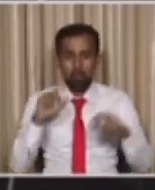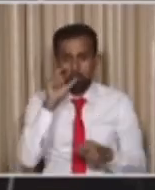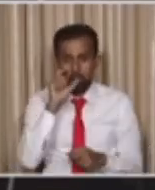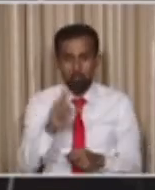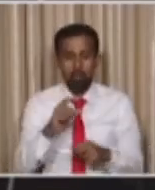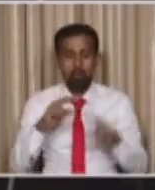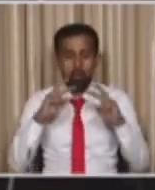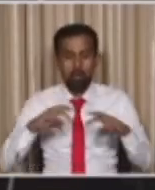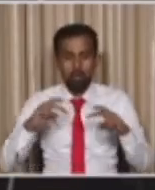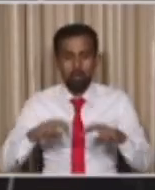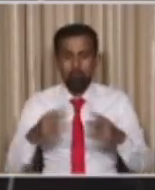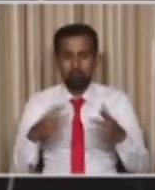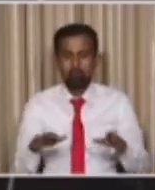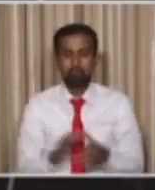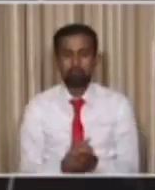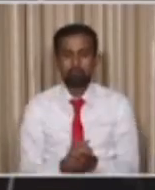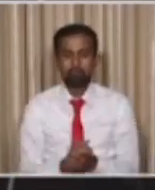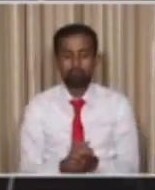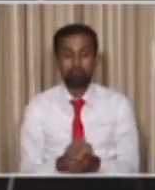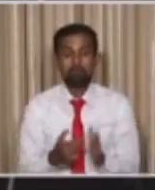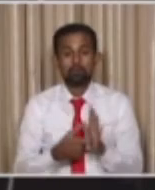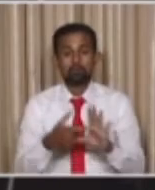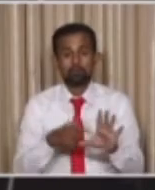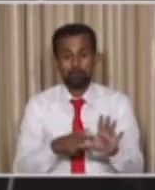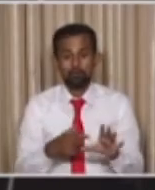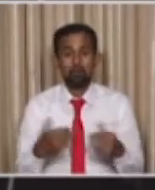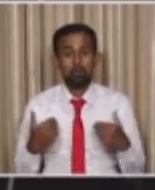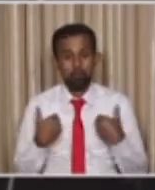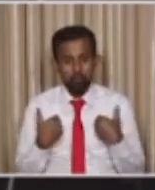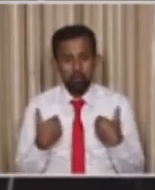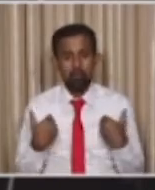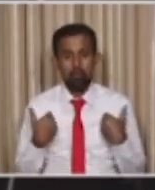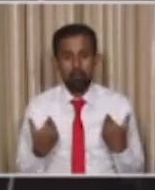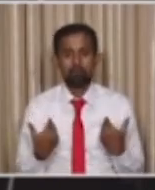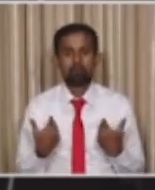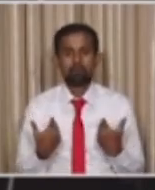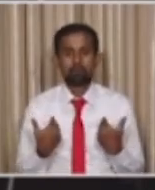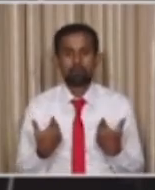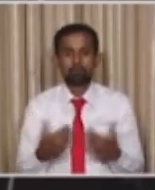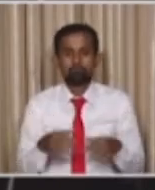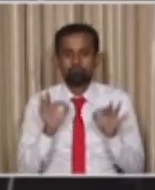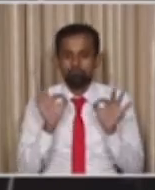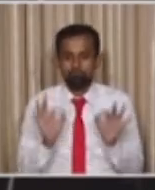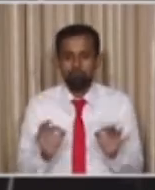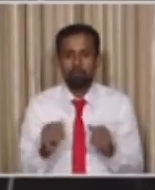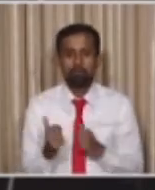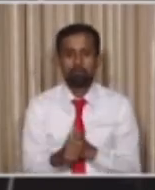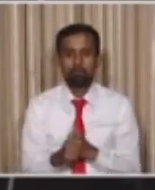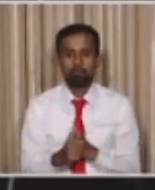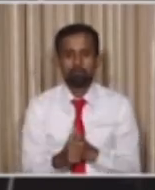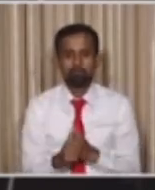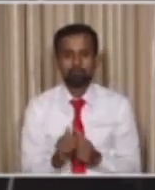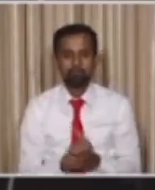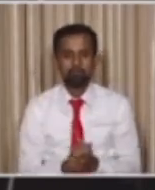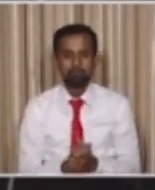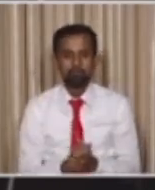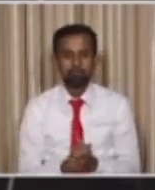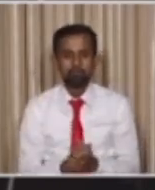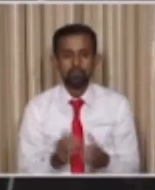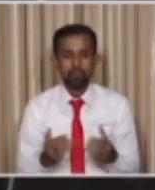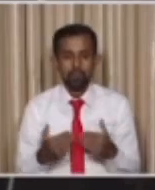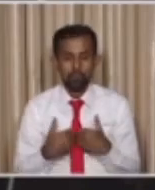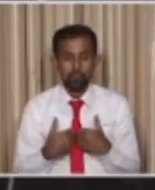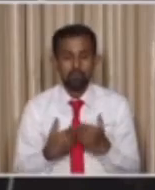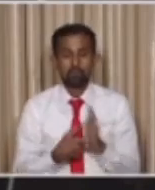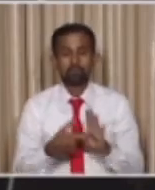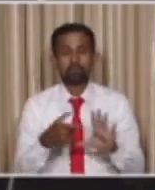පිළිබඳ අධ්‍යයනය කරා. එතුමාත් ලොකු උත්සාහයක යෙදෙනවා, අපිත් ලොකු උත්සාහයක යෙදෙනවා මේක හරි ක්‍රමවේදයකට ගෙනියන්න. හැබැයි අපි